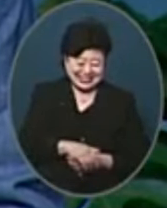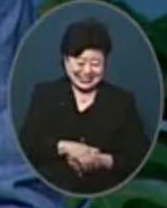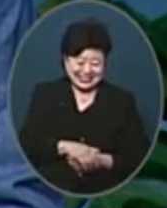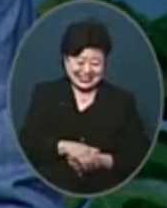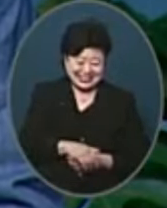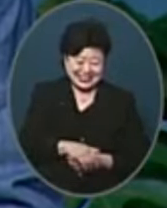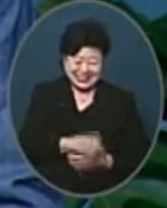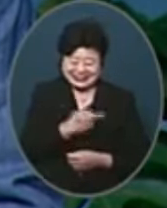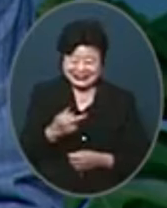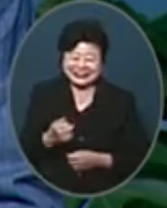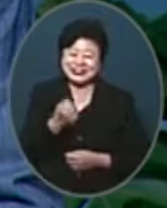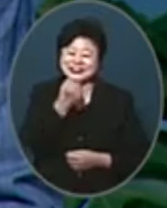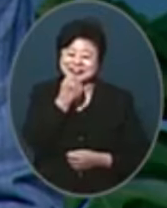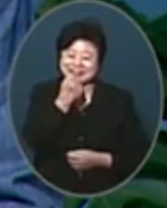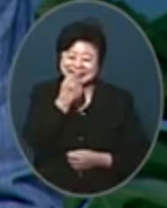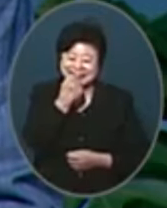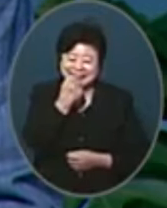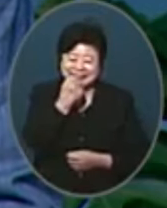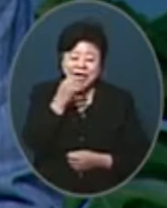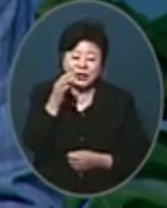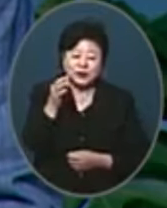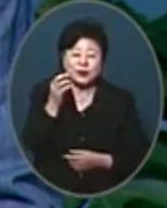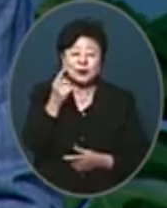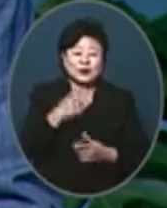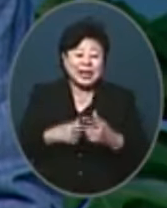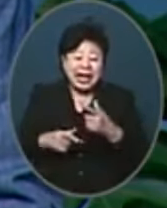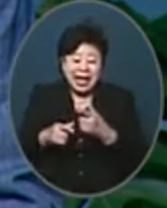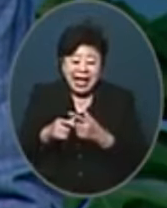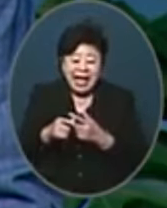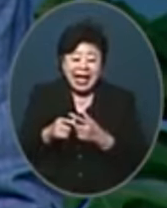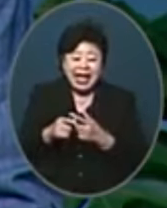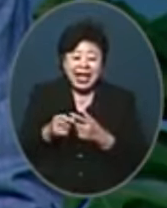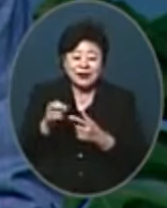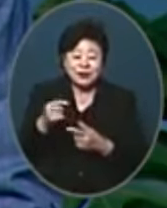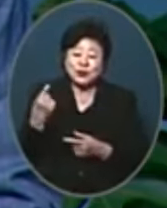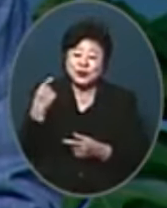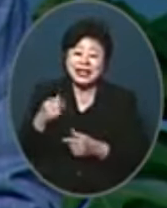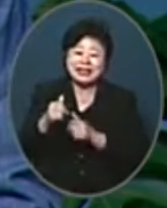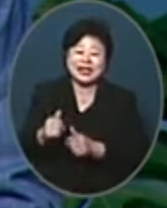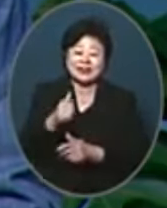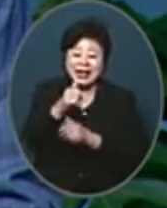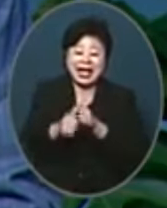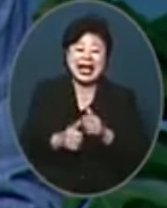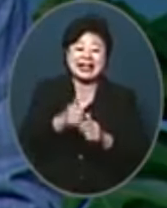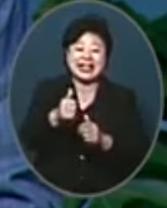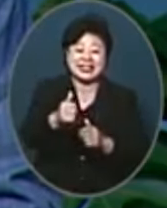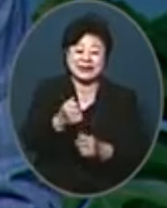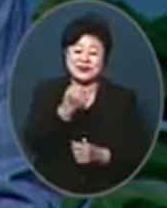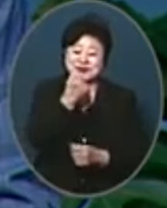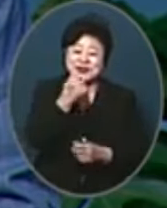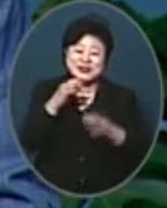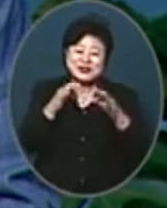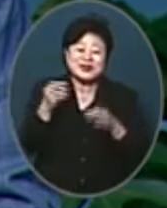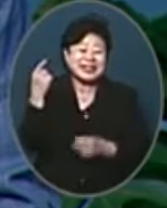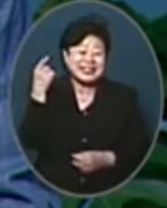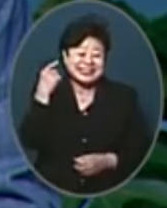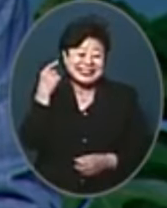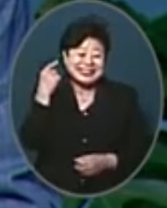하하하하 그게 웃으면서 돈보다 돈 뒤에 따라오는 하나님의 웃는 소리가